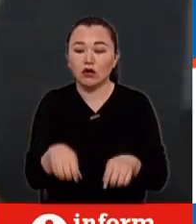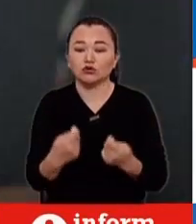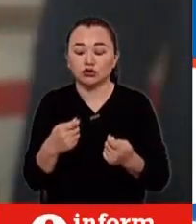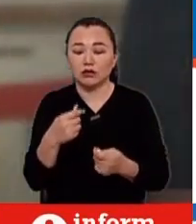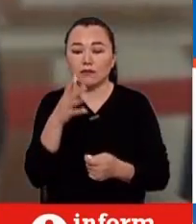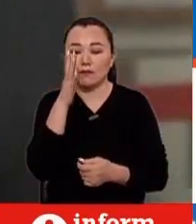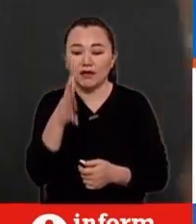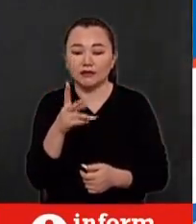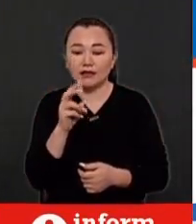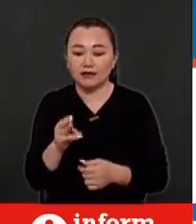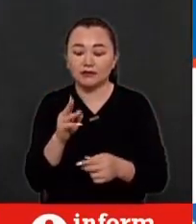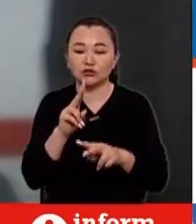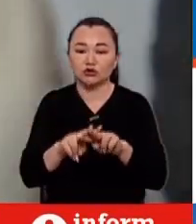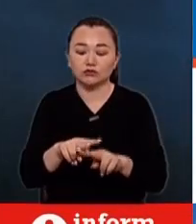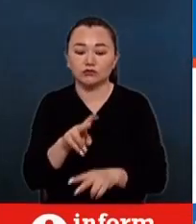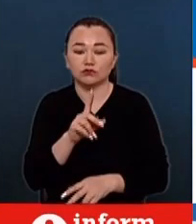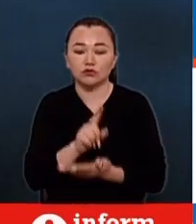5 жылға сотталады.